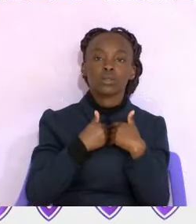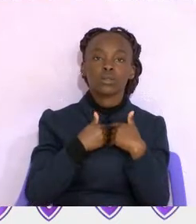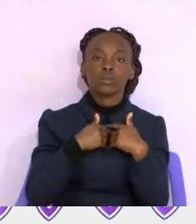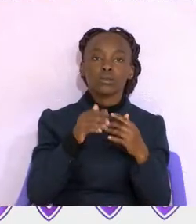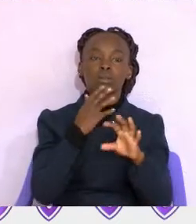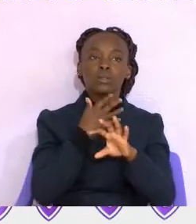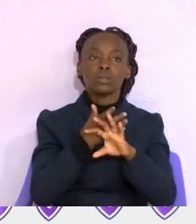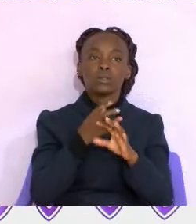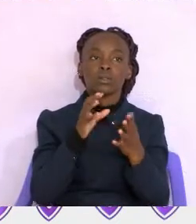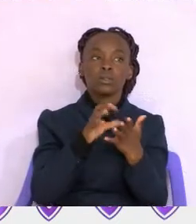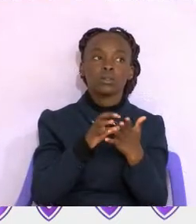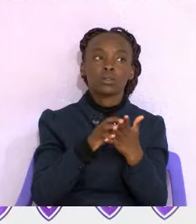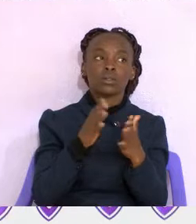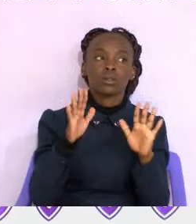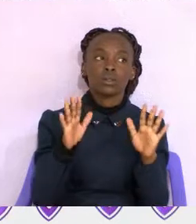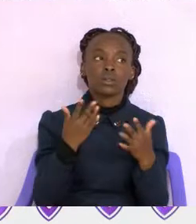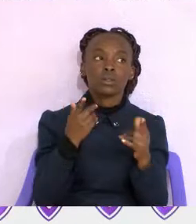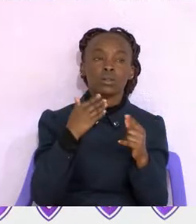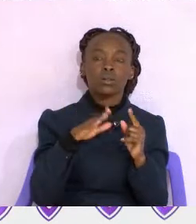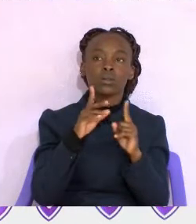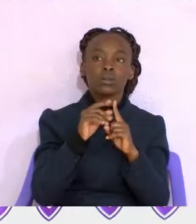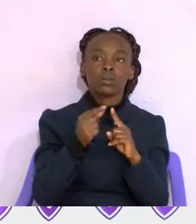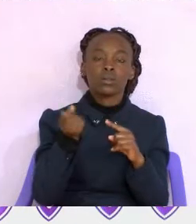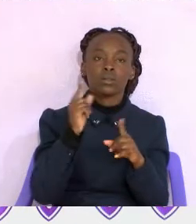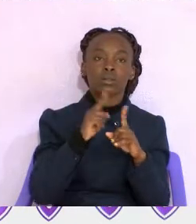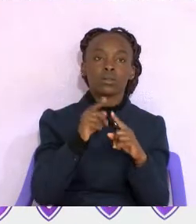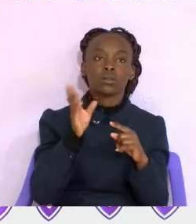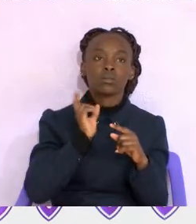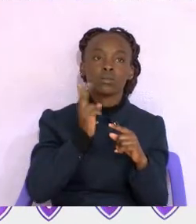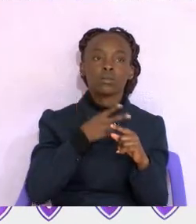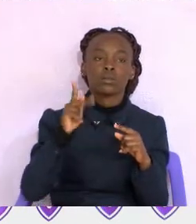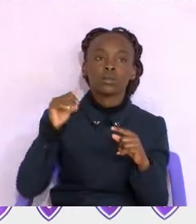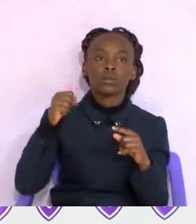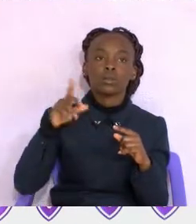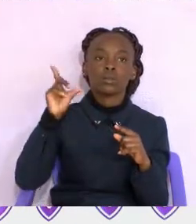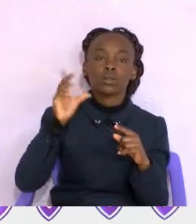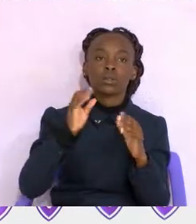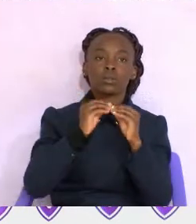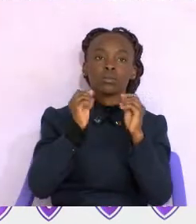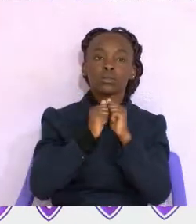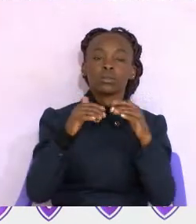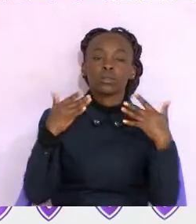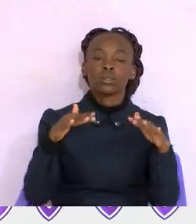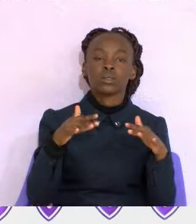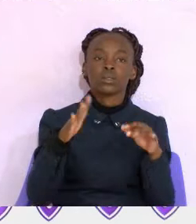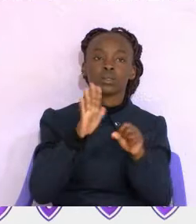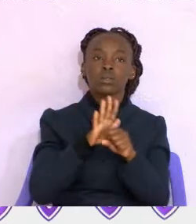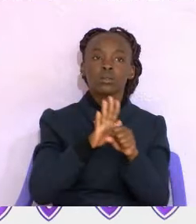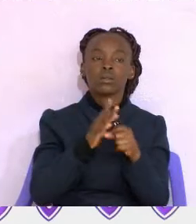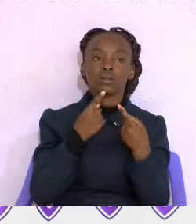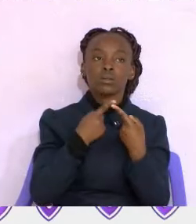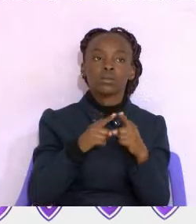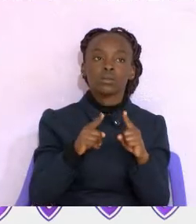ngumu. Tazama Baba kama vile mafundisho haya yamekuja kwetu. Paulo Bwana alikutana na dhoruba kali. Bwana haya ya